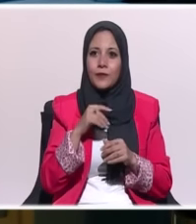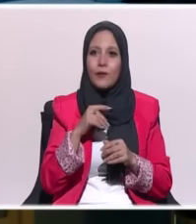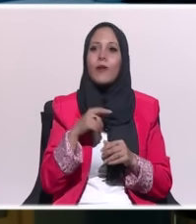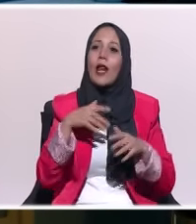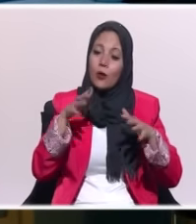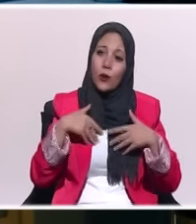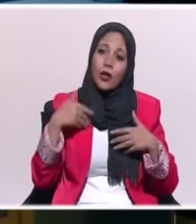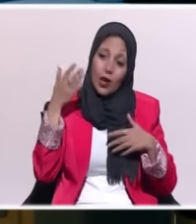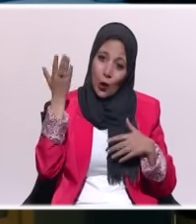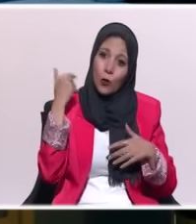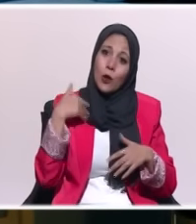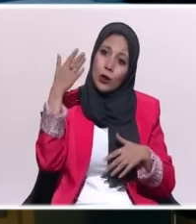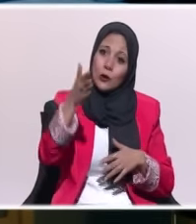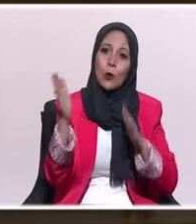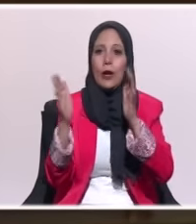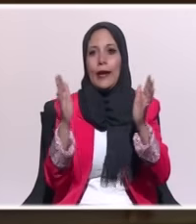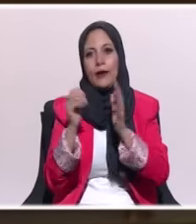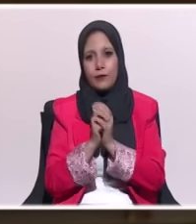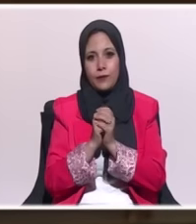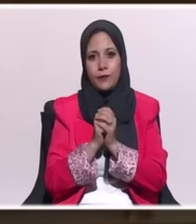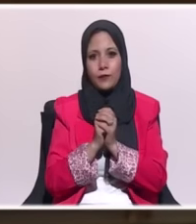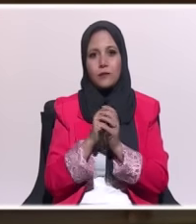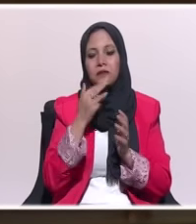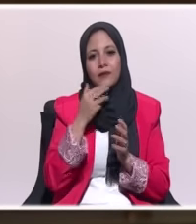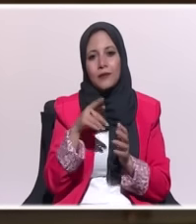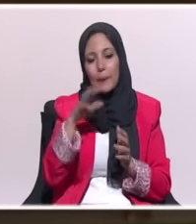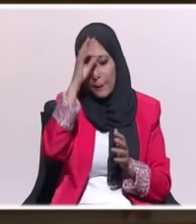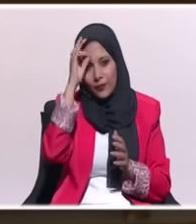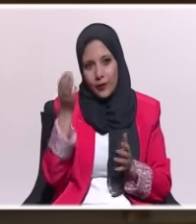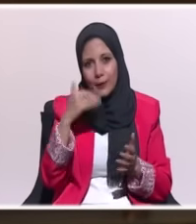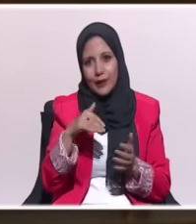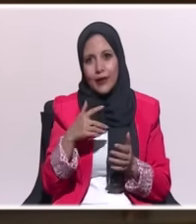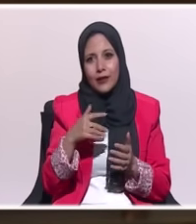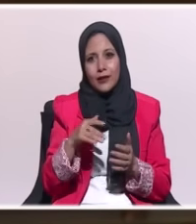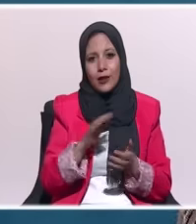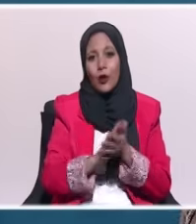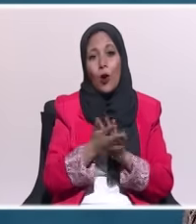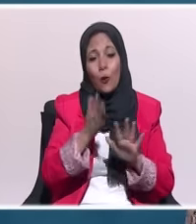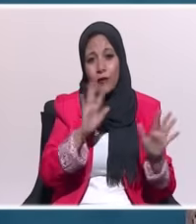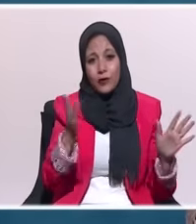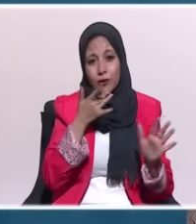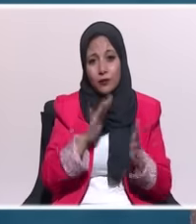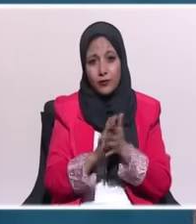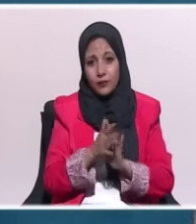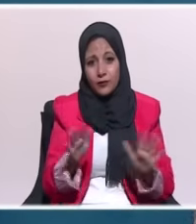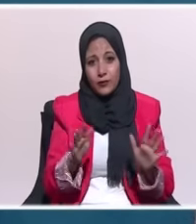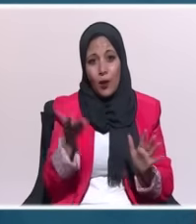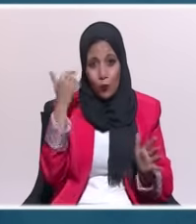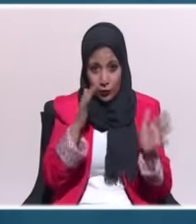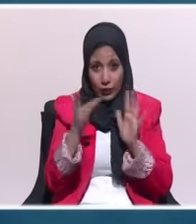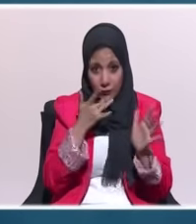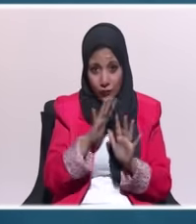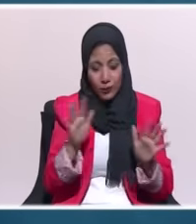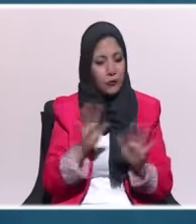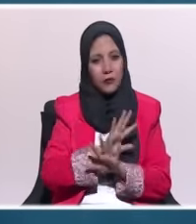كان نفسي قوي. وما زال كان نفسي تطلعي عمر. ما طلعتش. وبعدين عمرك عملت عمره قبل كده خالص؟ نعم. لا خالص. عمرك ما عملت عمره قبل كده